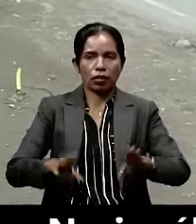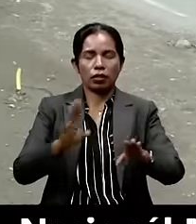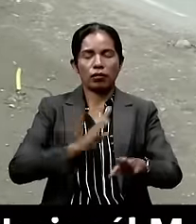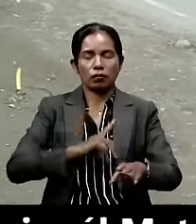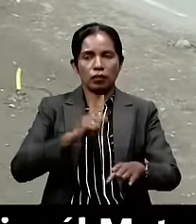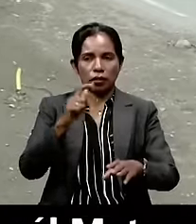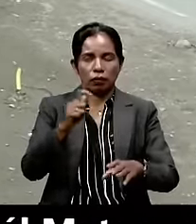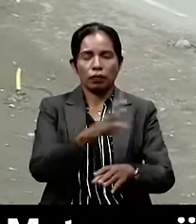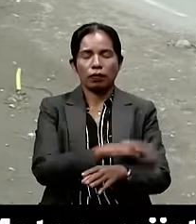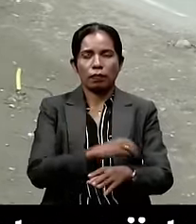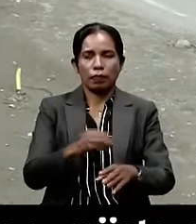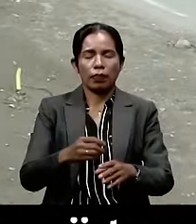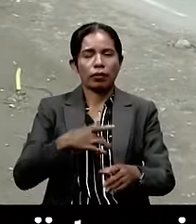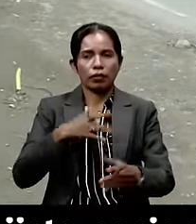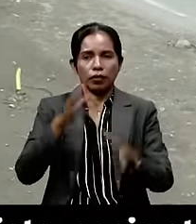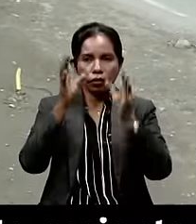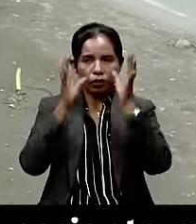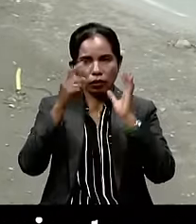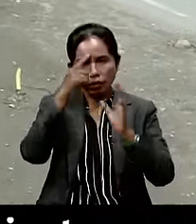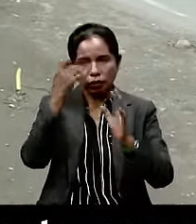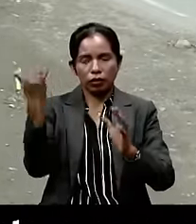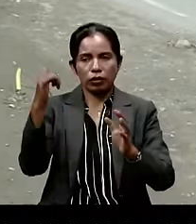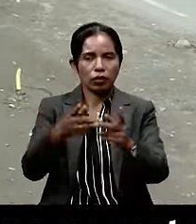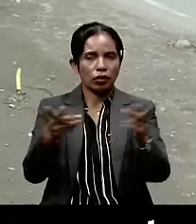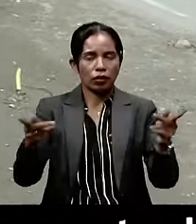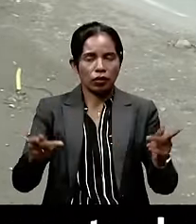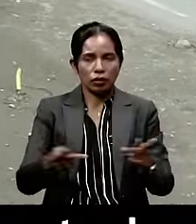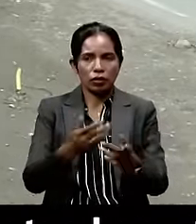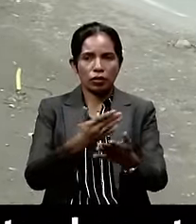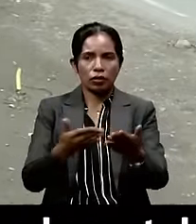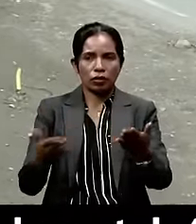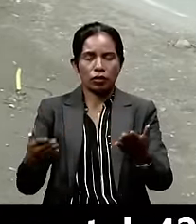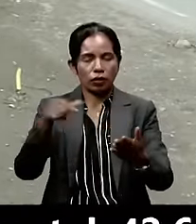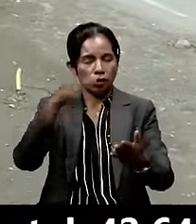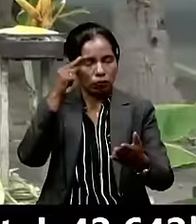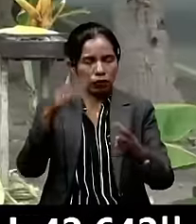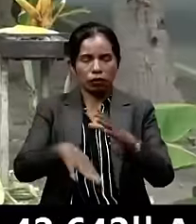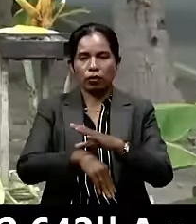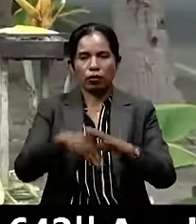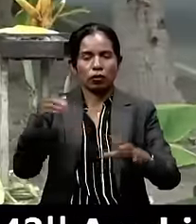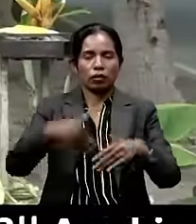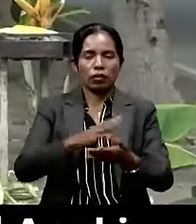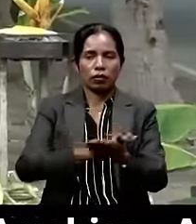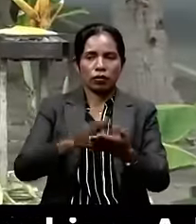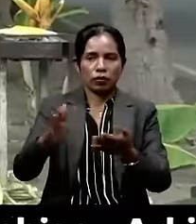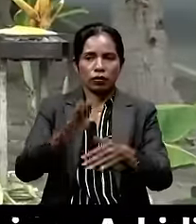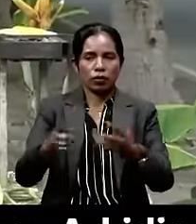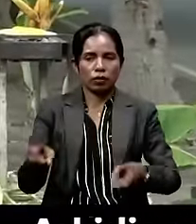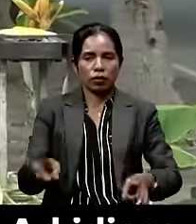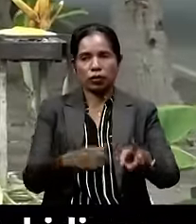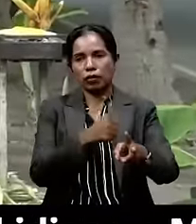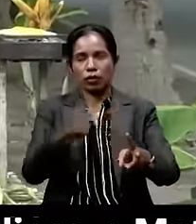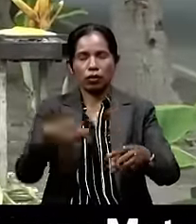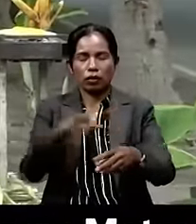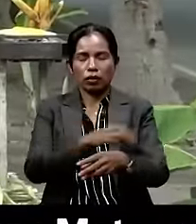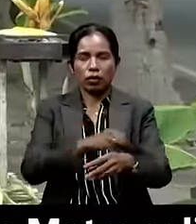Santana. Senti tristi, tambah sirane fatin, no sasang, guvernu sobuona. Dalam seluk maka sirane tengki tunu